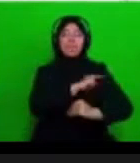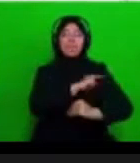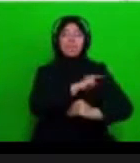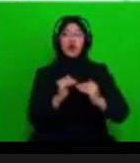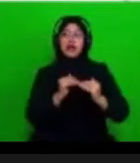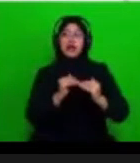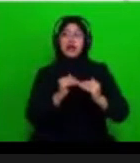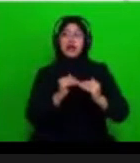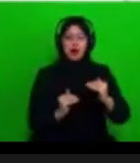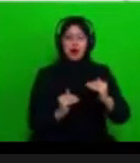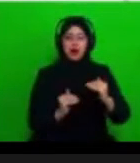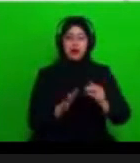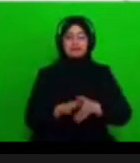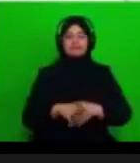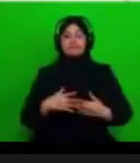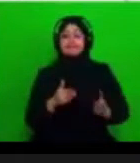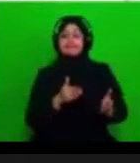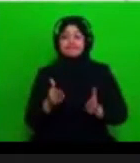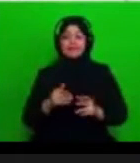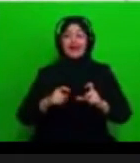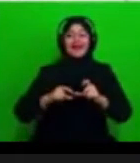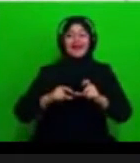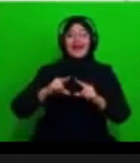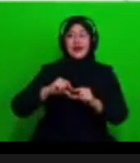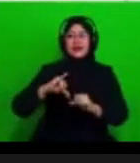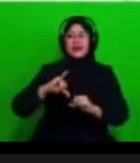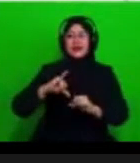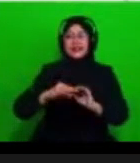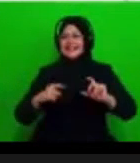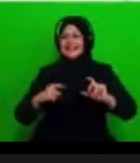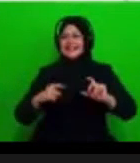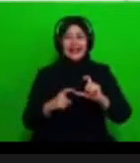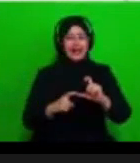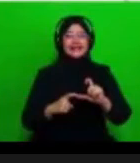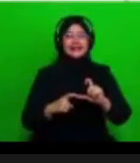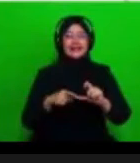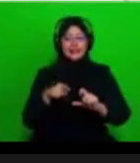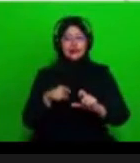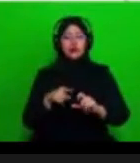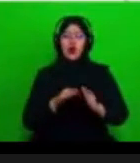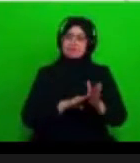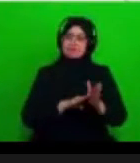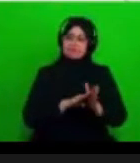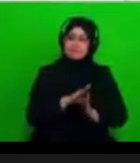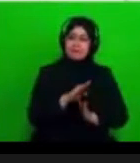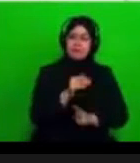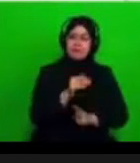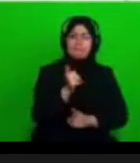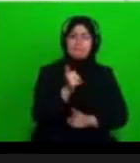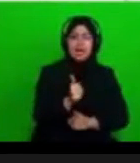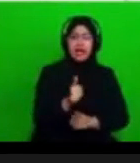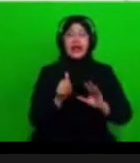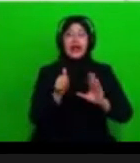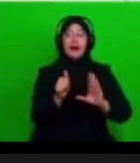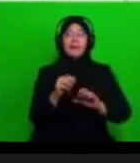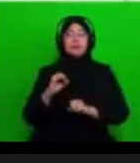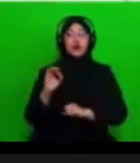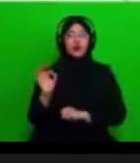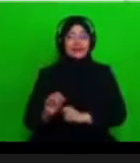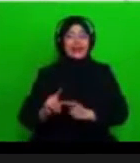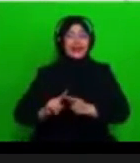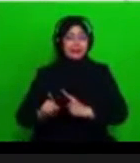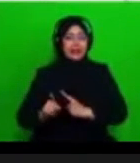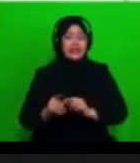minimum. Kemudian untuk sains, ini juga agak sedikit, ini malah justru lebih agak sedikit baik, angkanya hanya